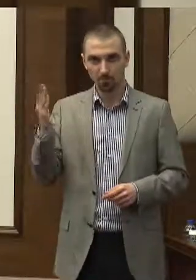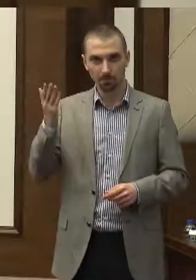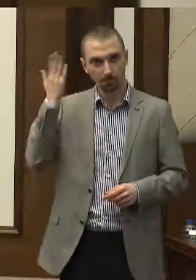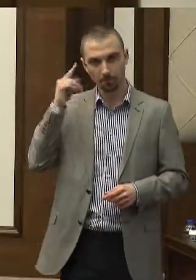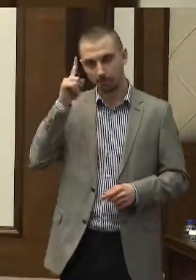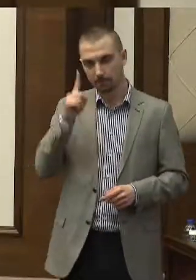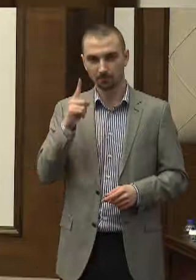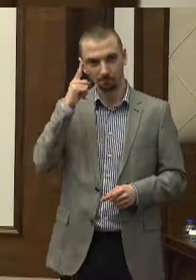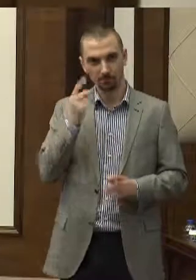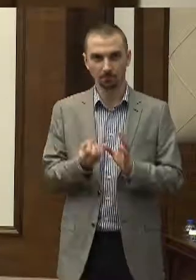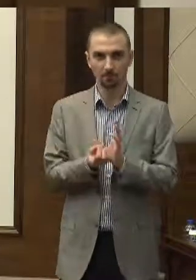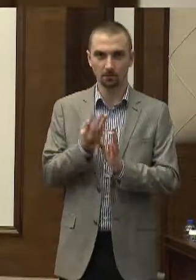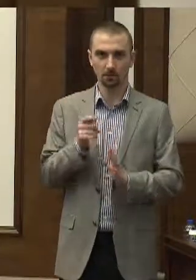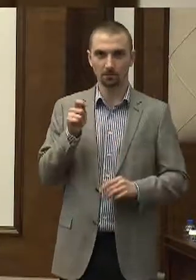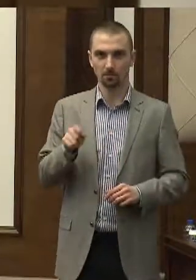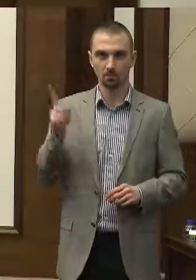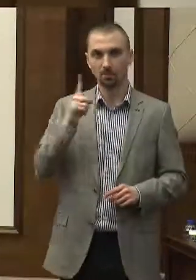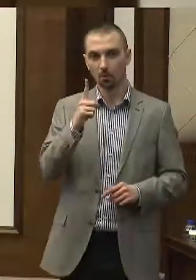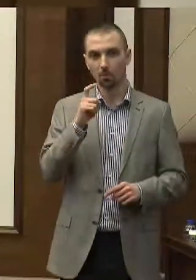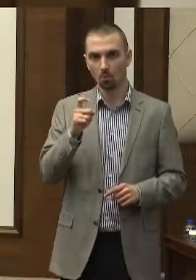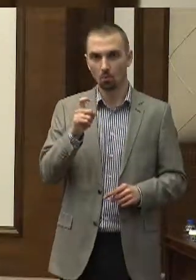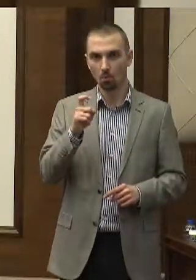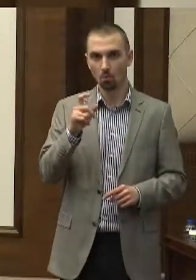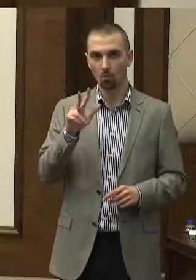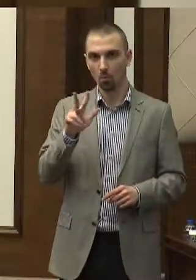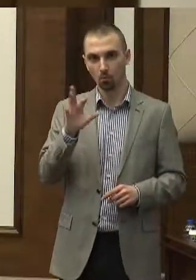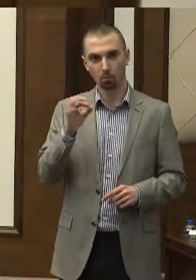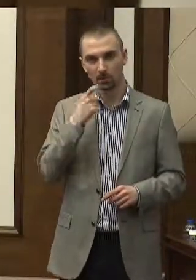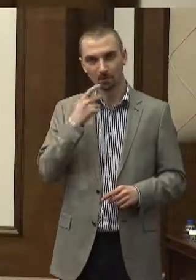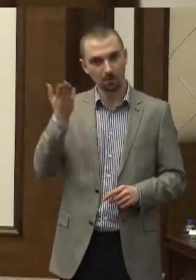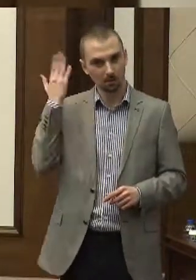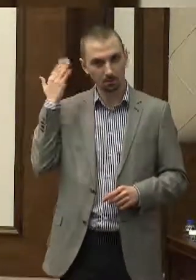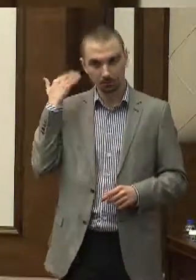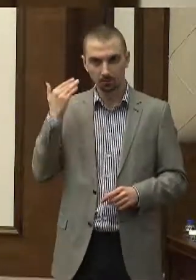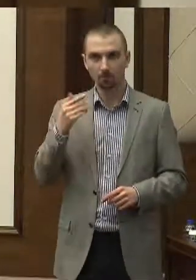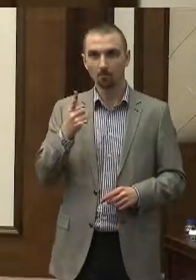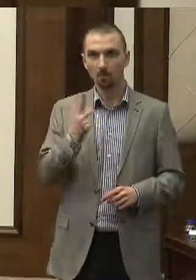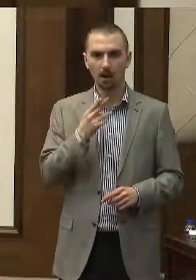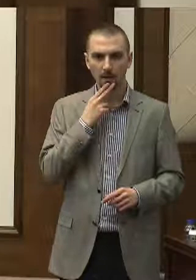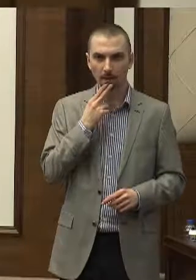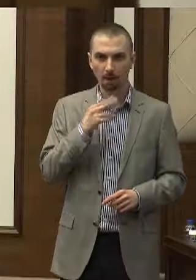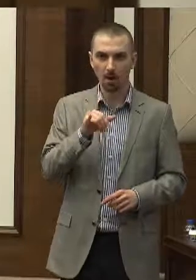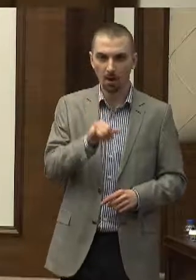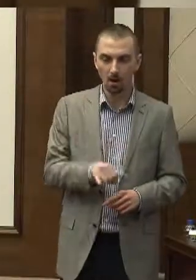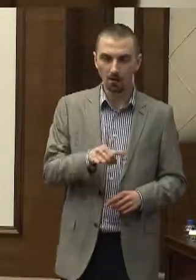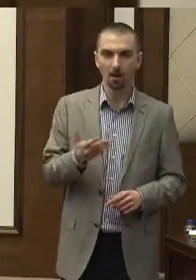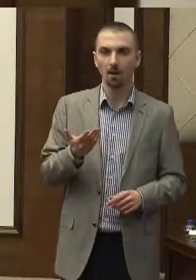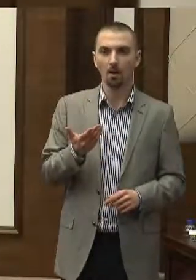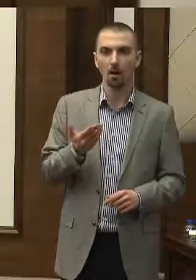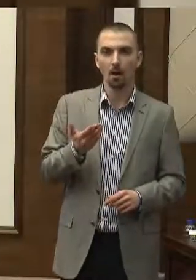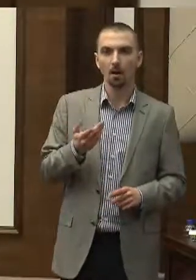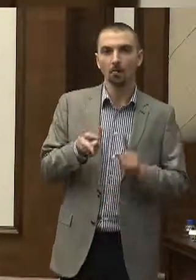döneminde gerçekleştirilmiştir. 1930'lu yıllarda bir yandan kadının vatandaşlık haklarını